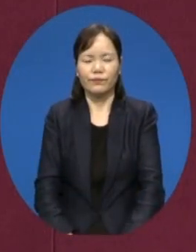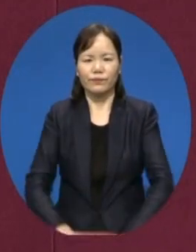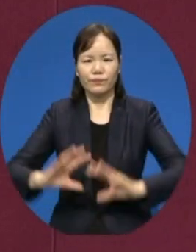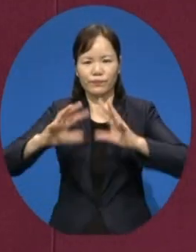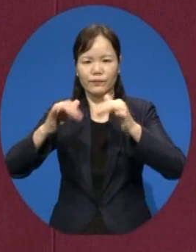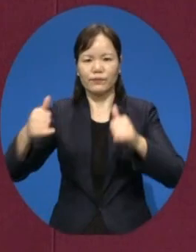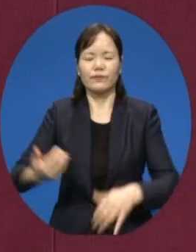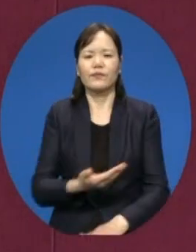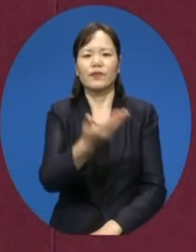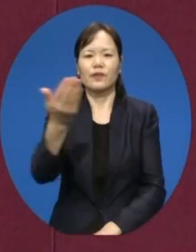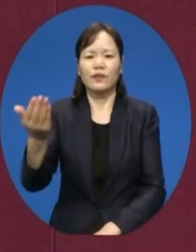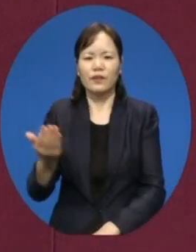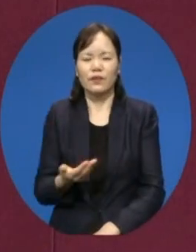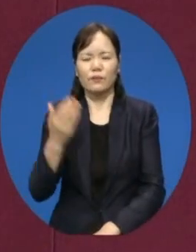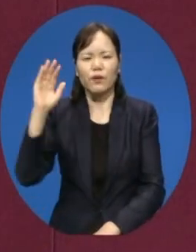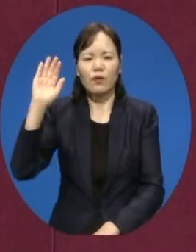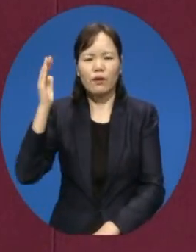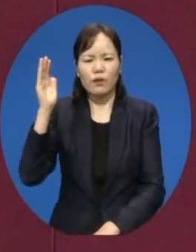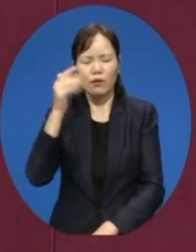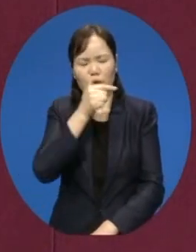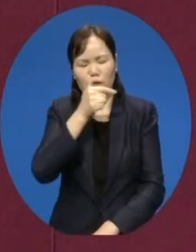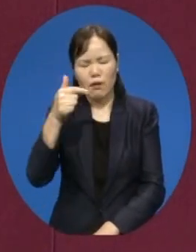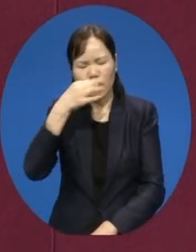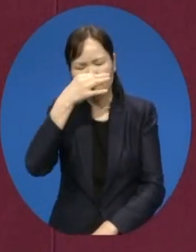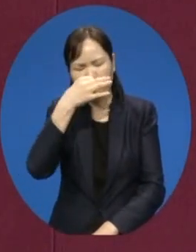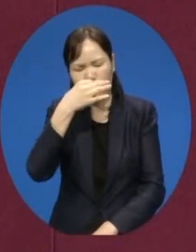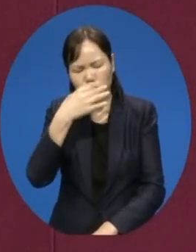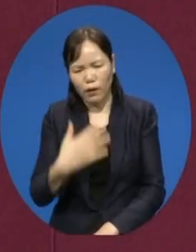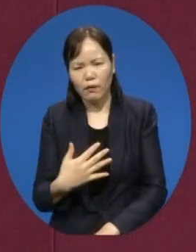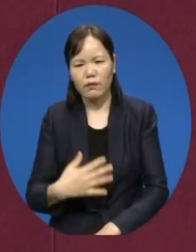국민 여러분, 요즘 얼마나 힘드십니까?